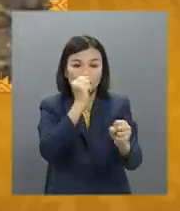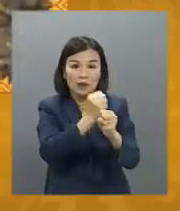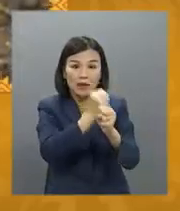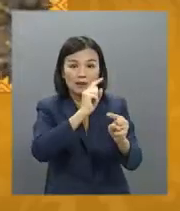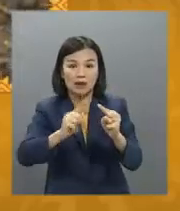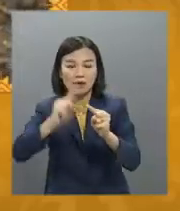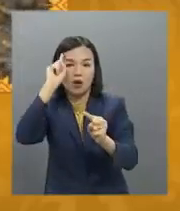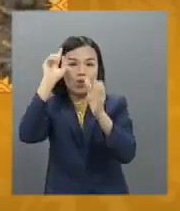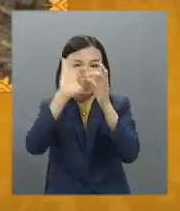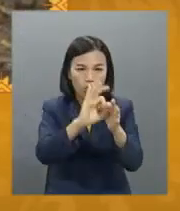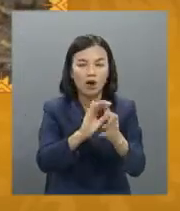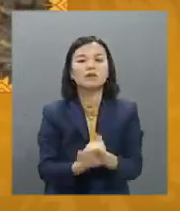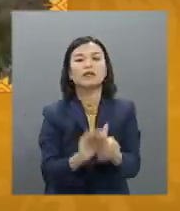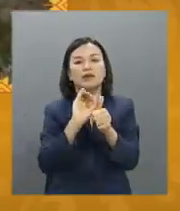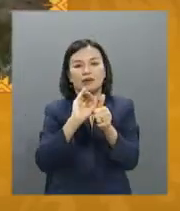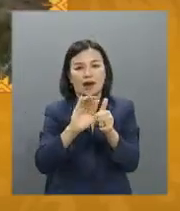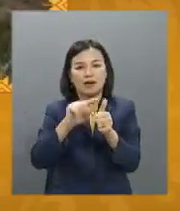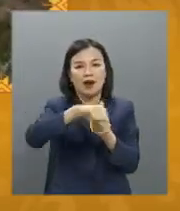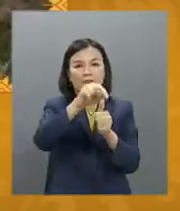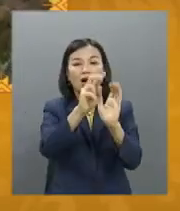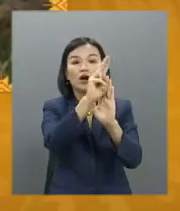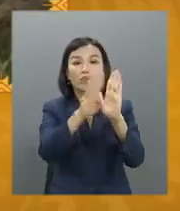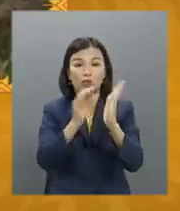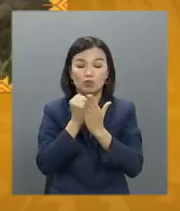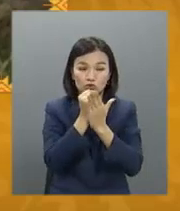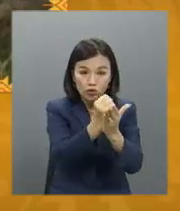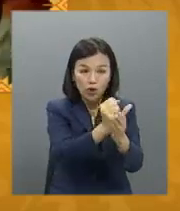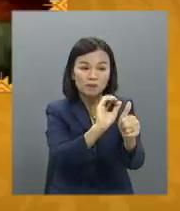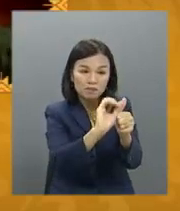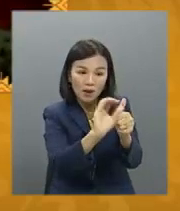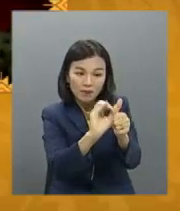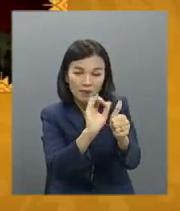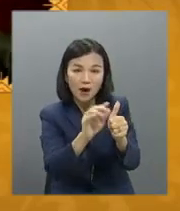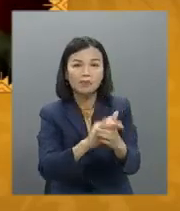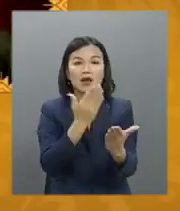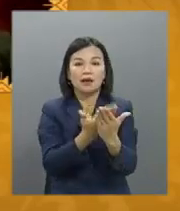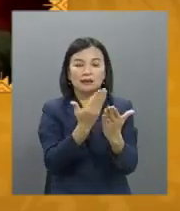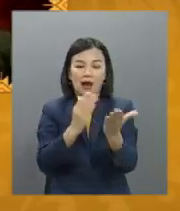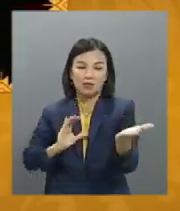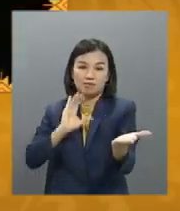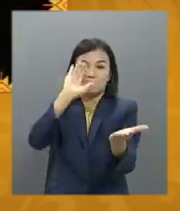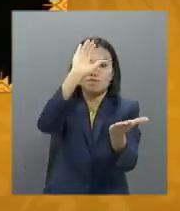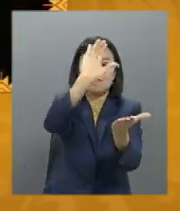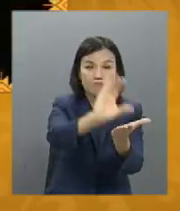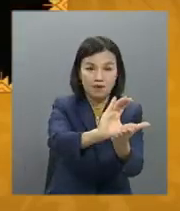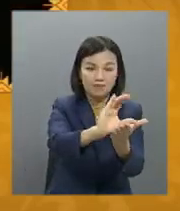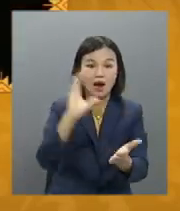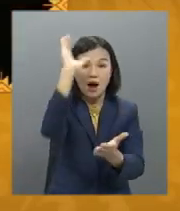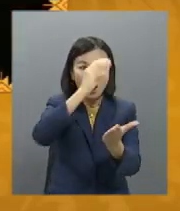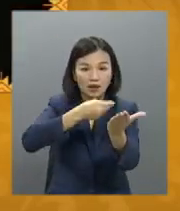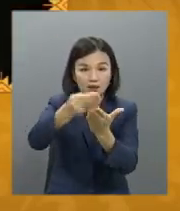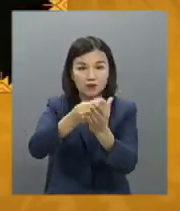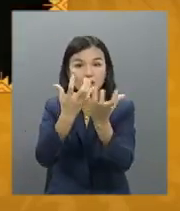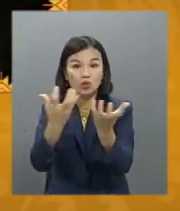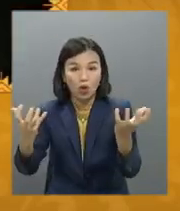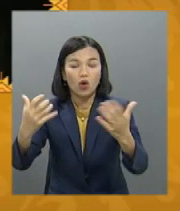ปฏิบัติการค้นหาจึงพระราชทานคำแนะนำให้จัดระบบการช่วยเหลือพระราชทานพระราชทรัพย์ส่วนพระองค์จัด